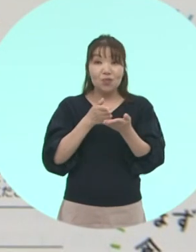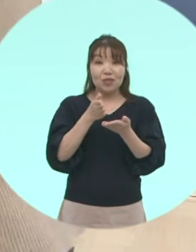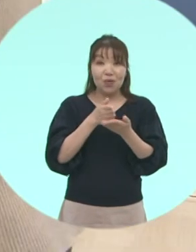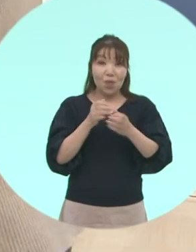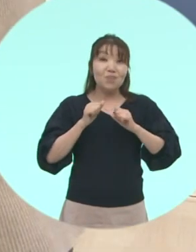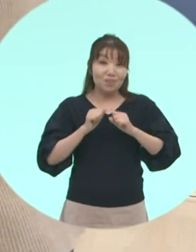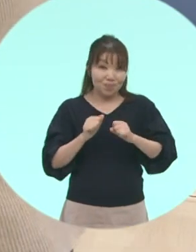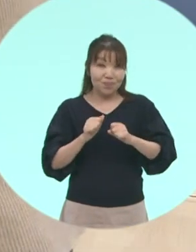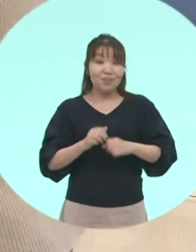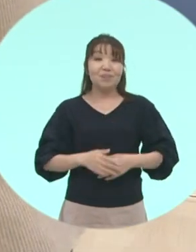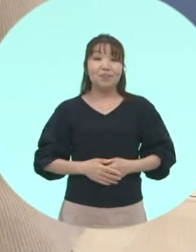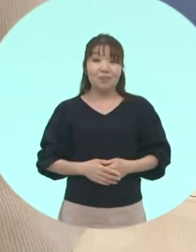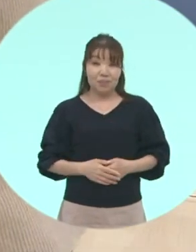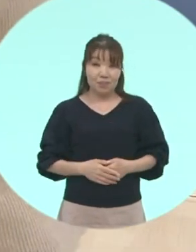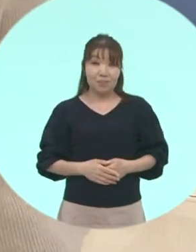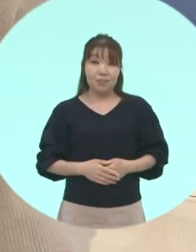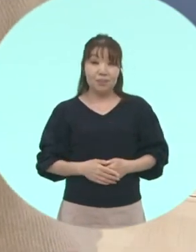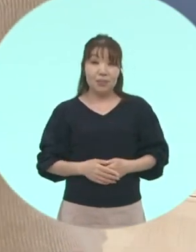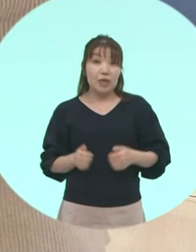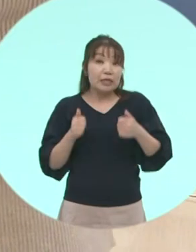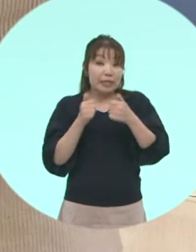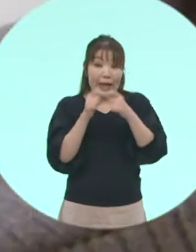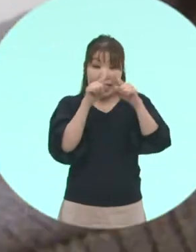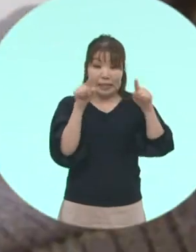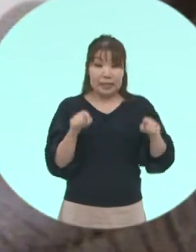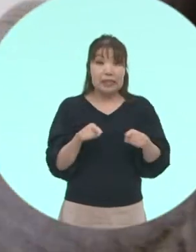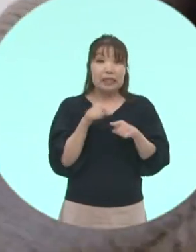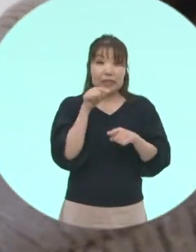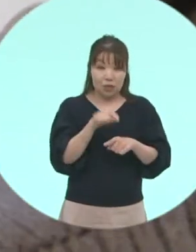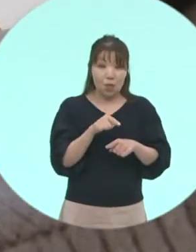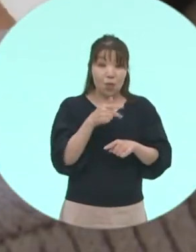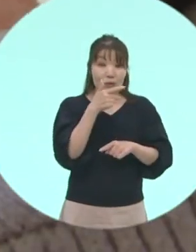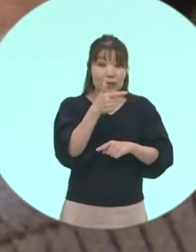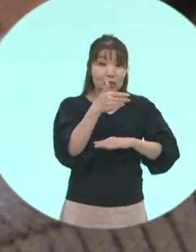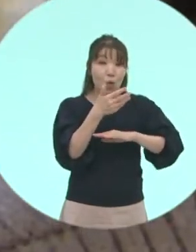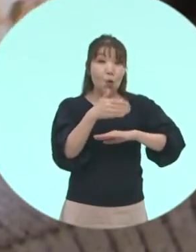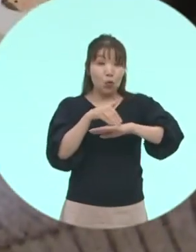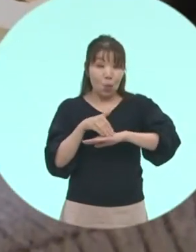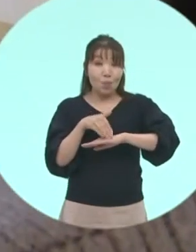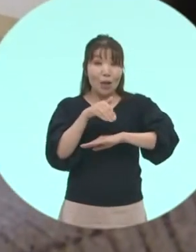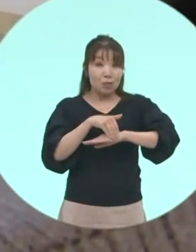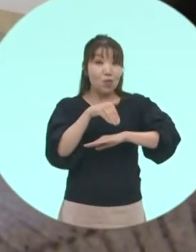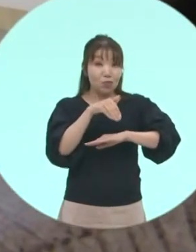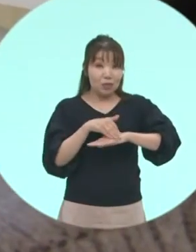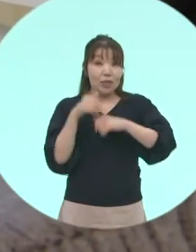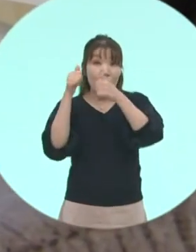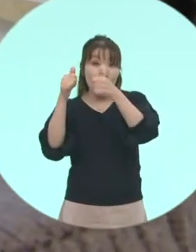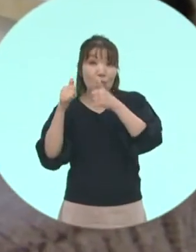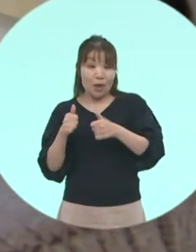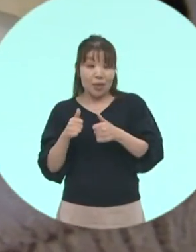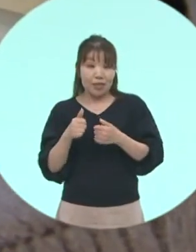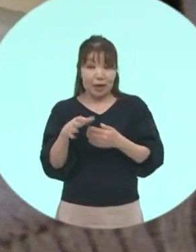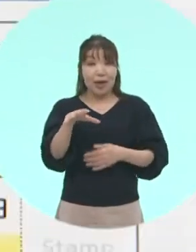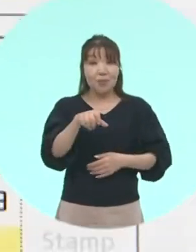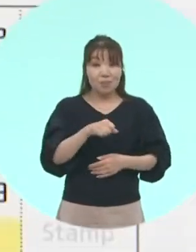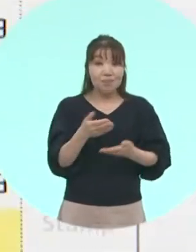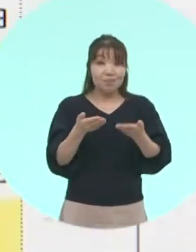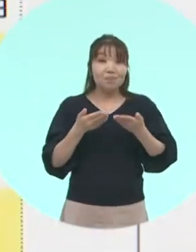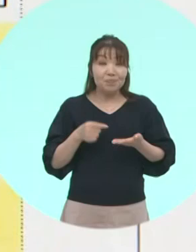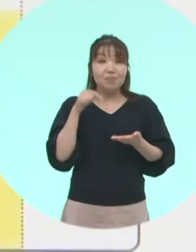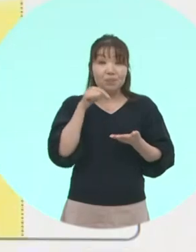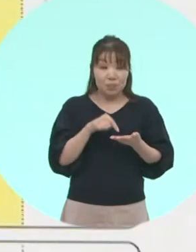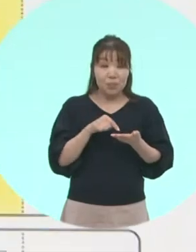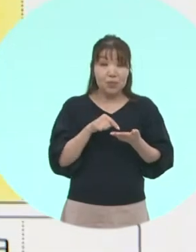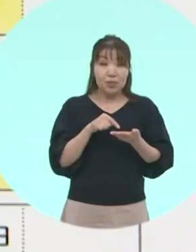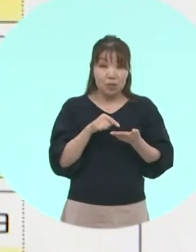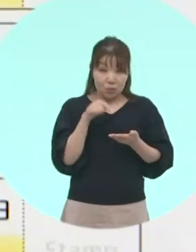。 チャレンジシートを市町村窓口やホームページなどから取得し、